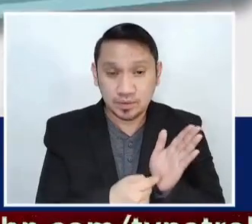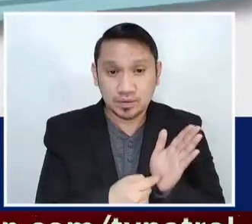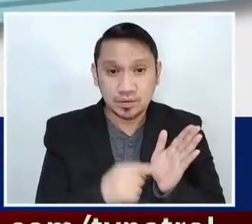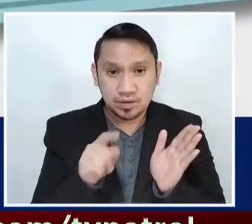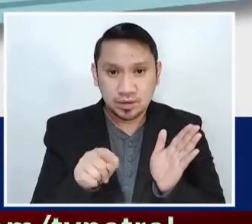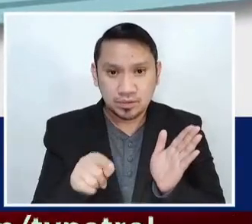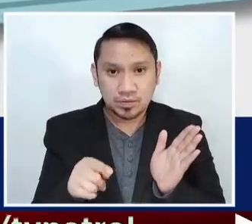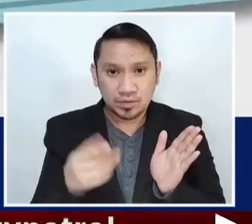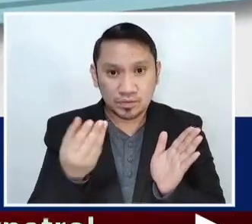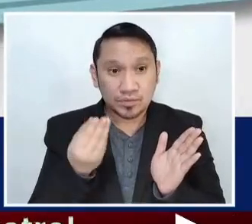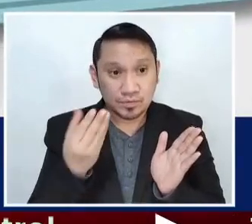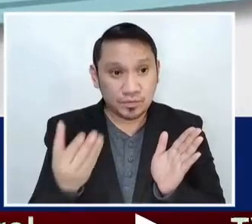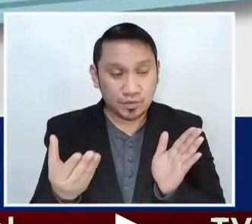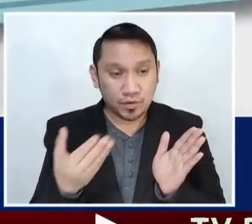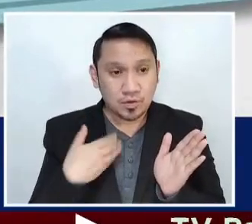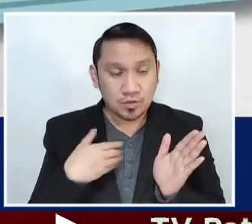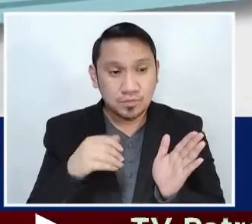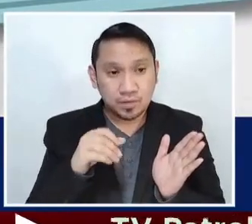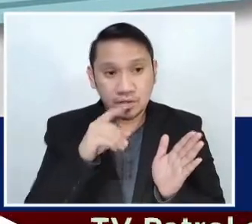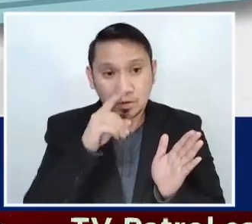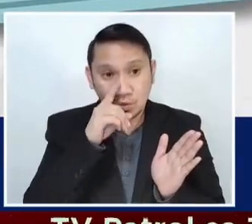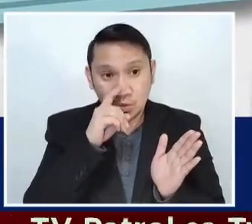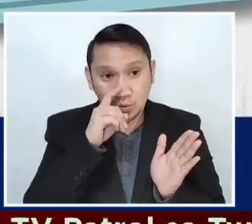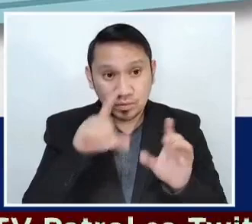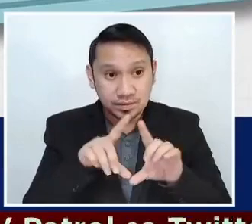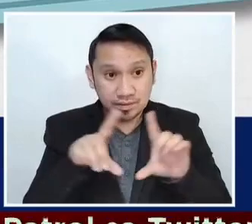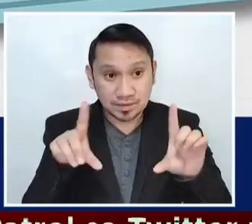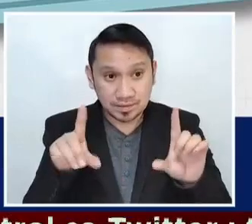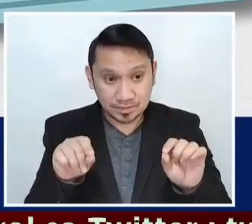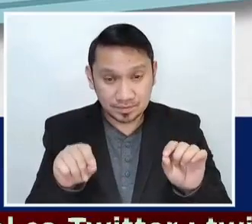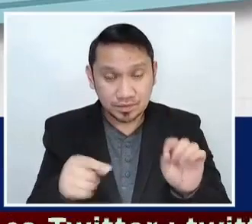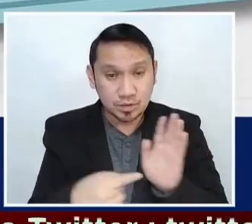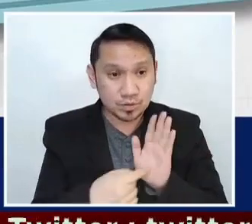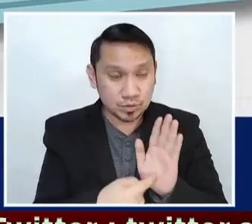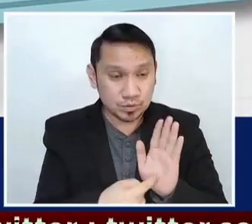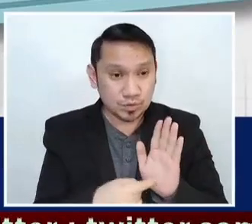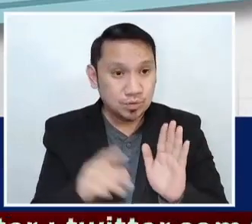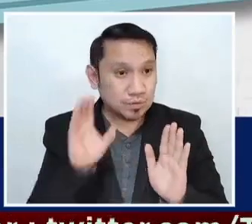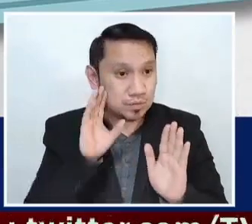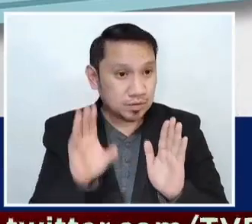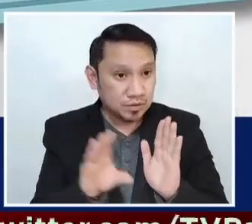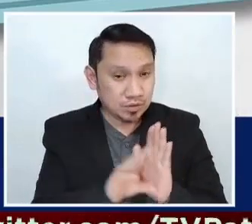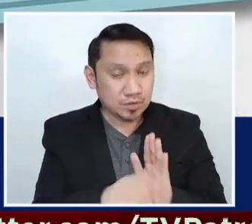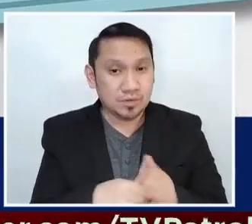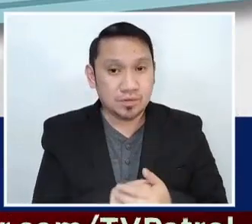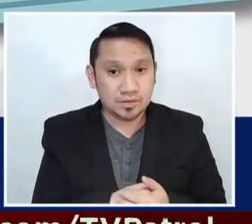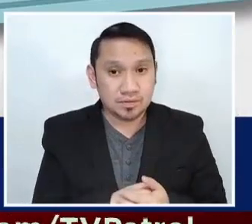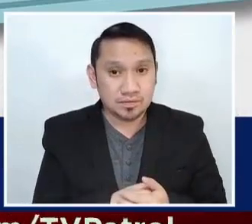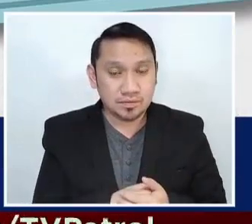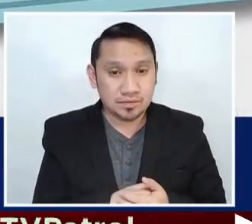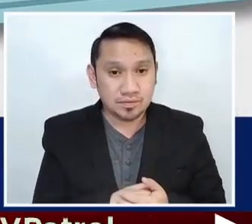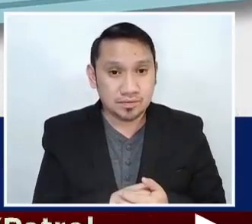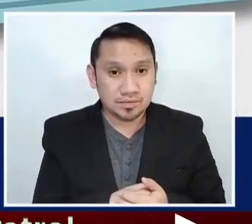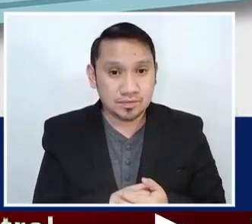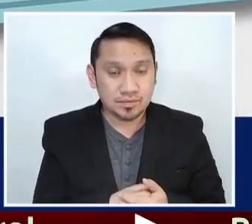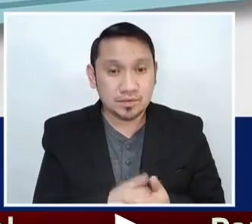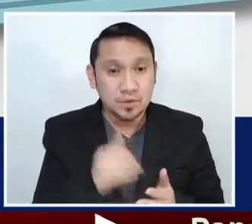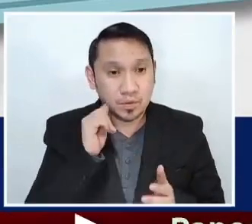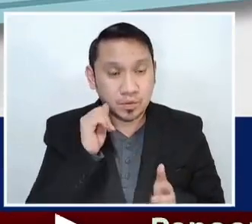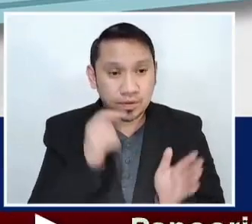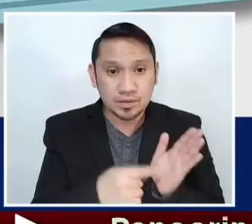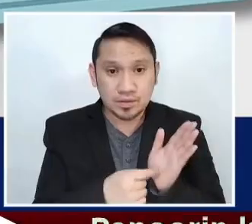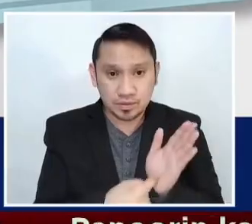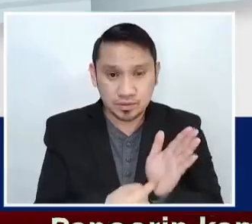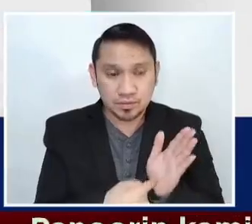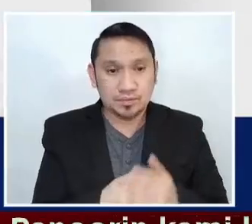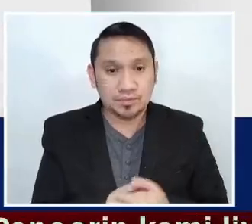na sila ay isang senior o PWD. Ipakita ang litrato o scanned copy ng kanilang senior citizen o PWD card at kanilang